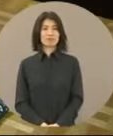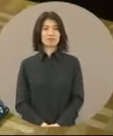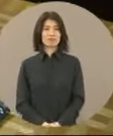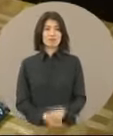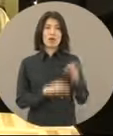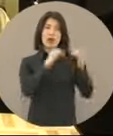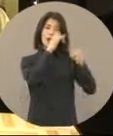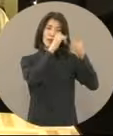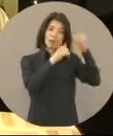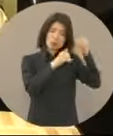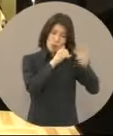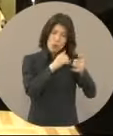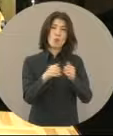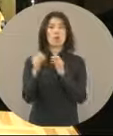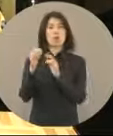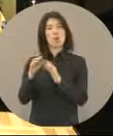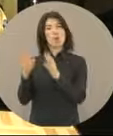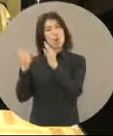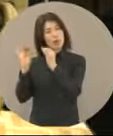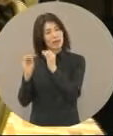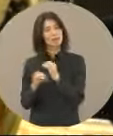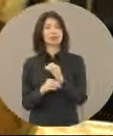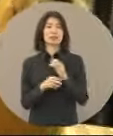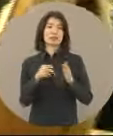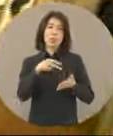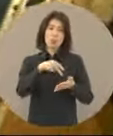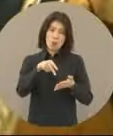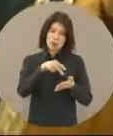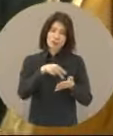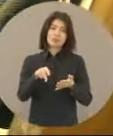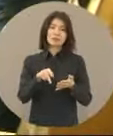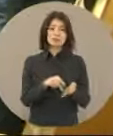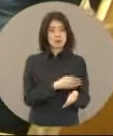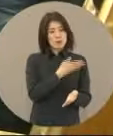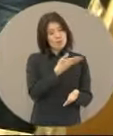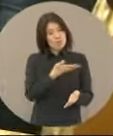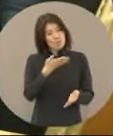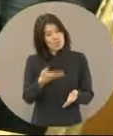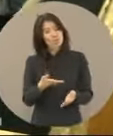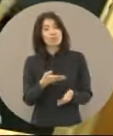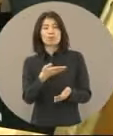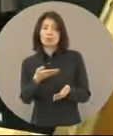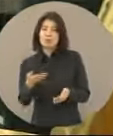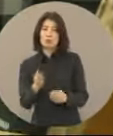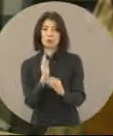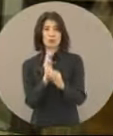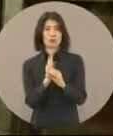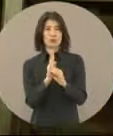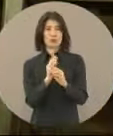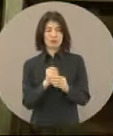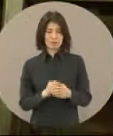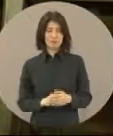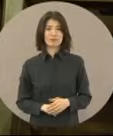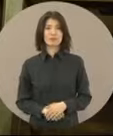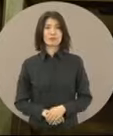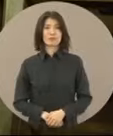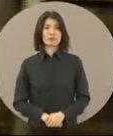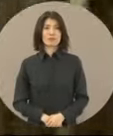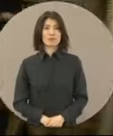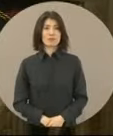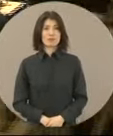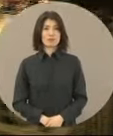伝統ある囃子や踊りをこれからの時代に残そうと子どもたちへの伝承が行われています。